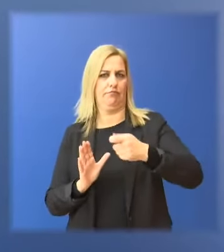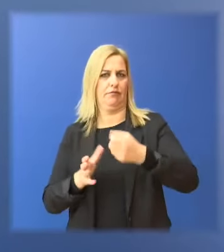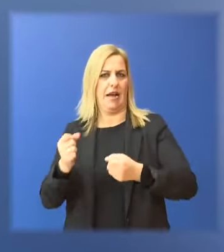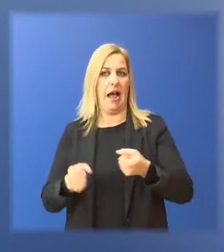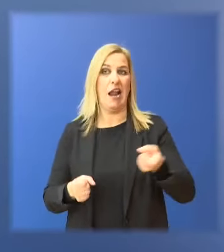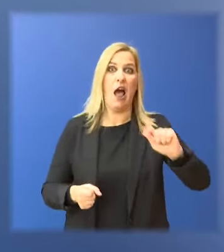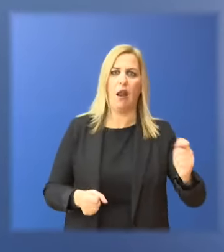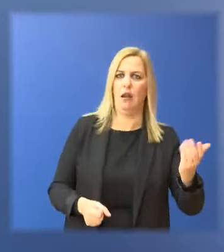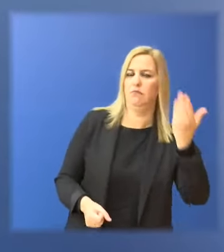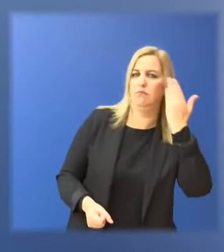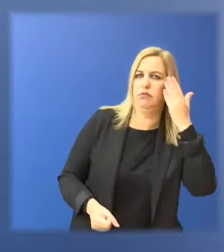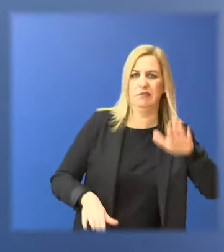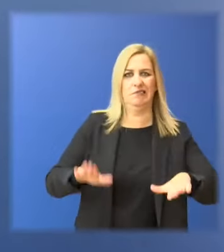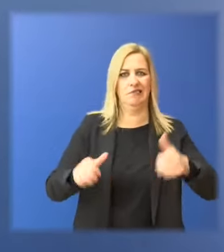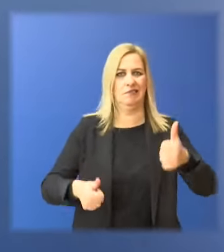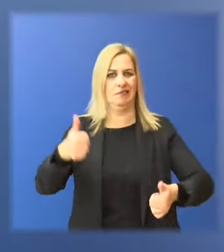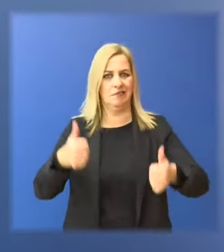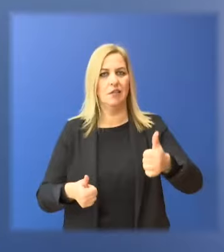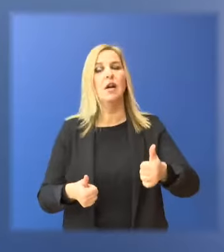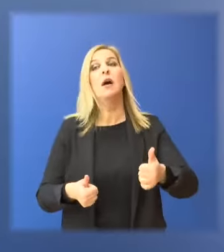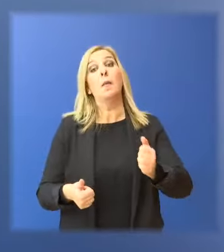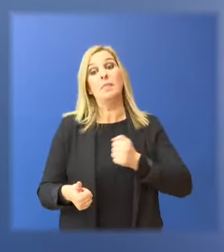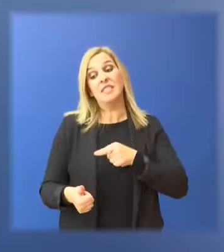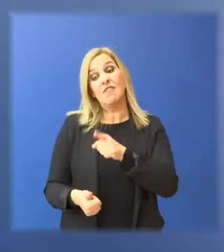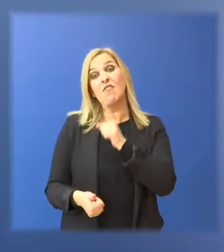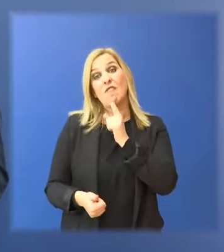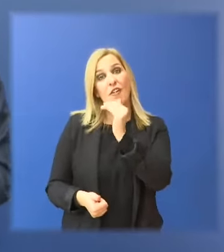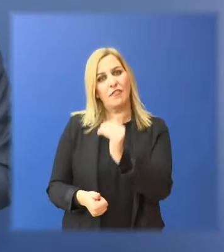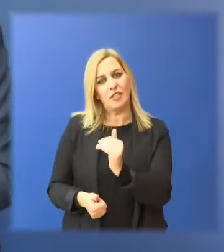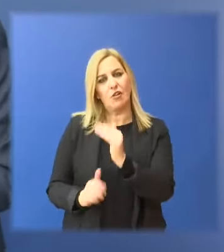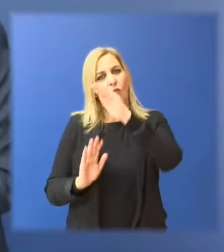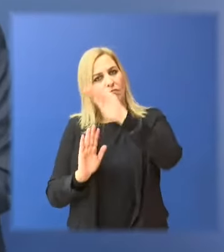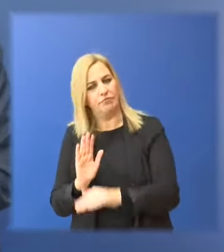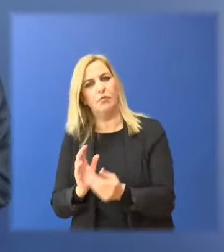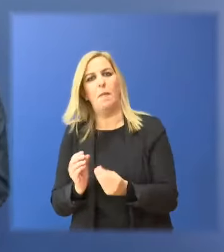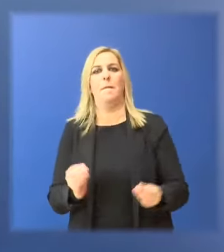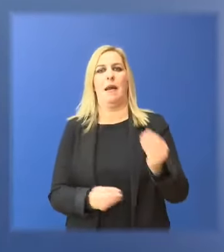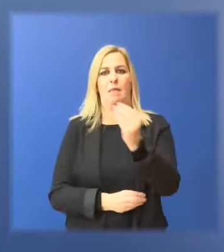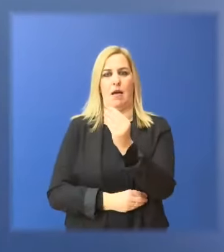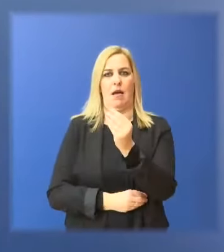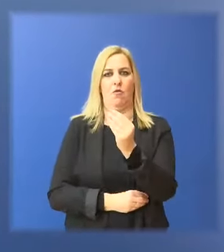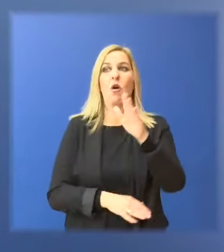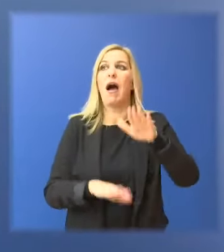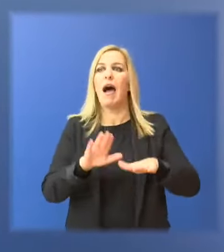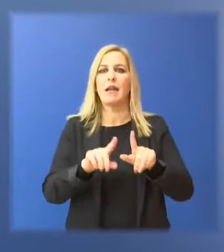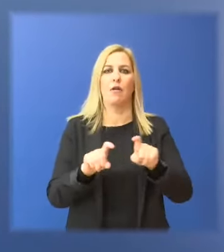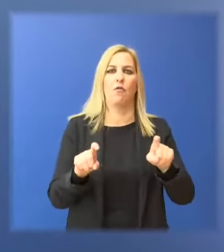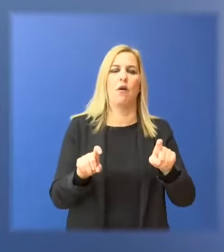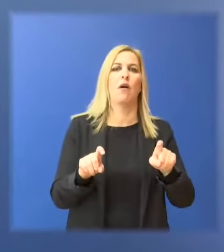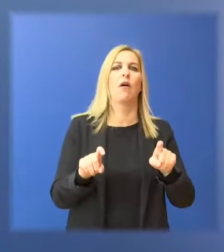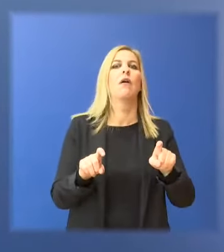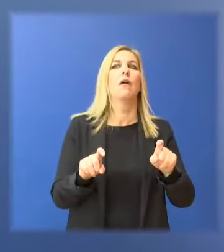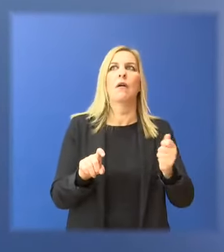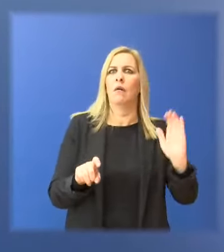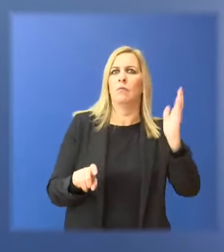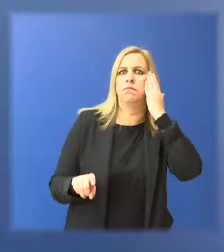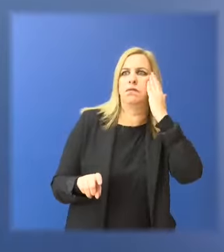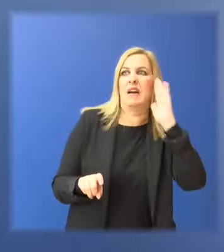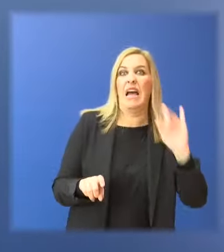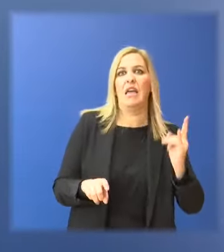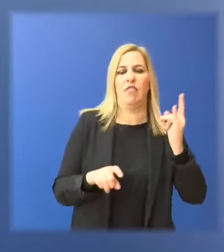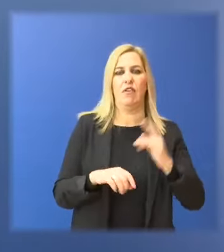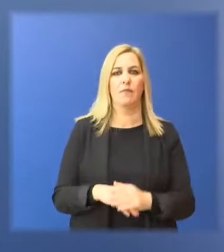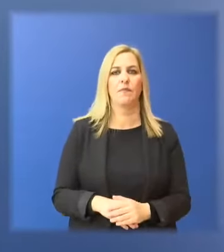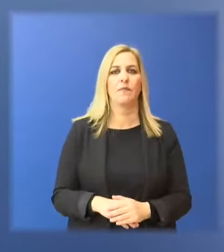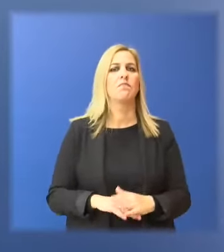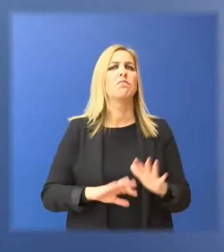κάποιες άλλες. Άρα, προφανώς, η μείωση αυτή θα είναι μεγαλύτερη σχετικά με τα προϊόντα τα οποία είχαν μεγαλύτερες τιμές. Και πάντοτε,